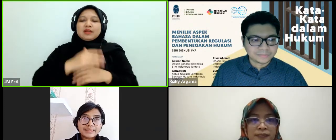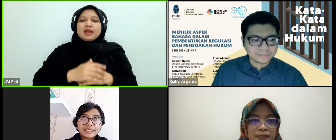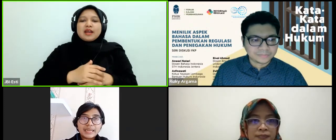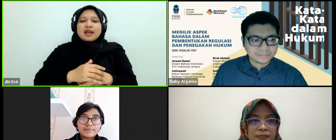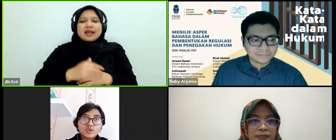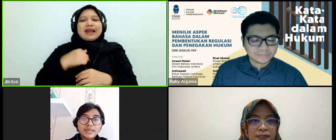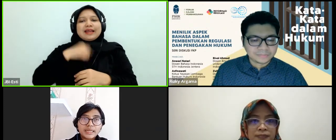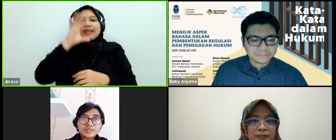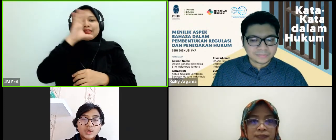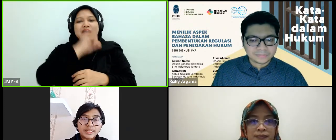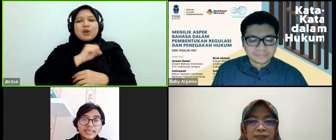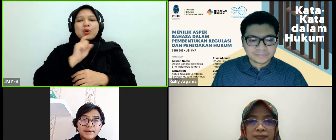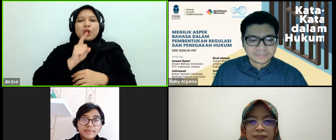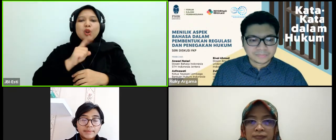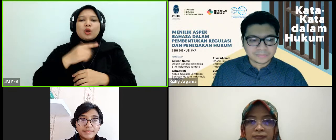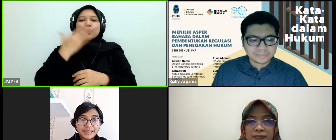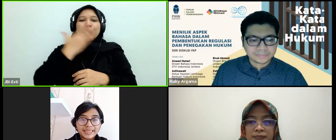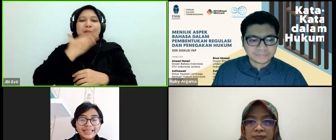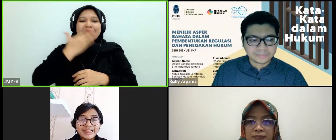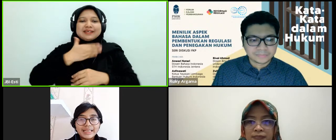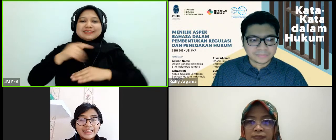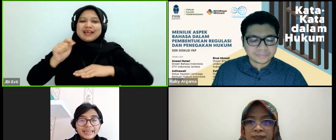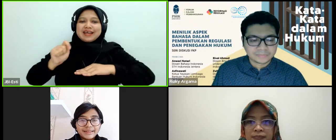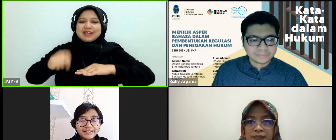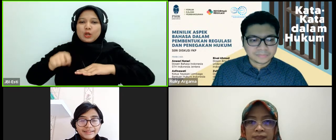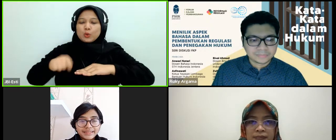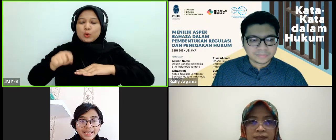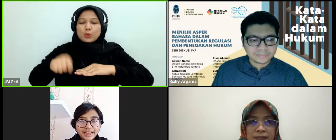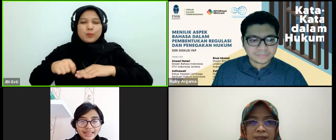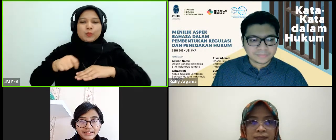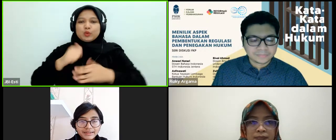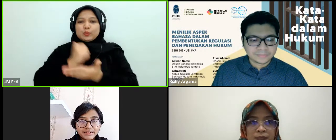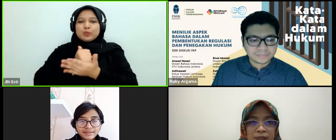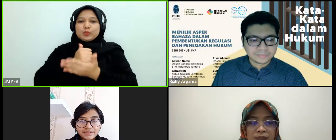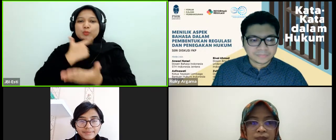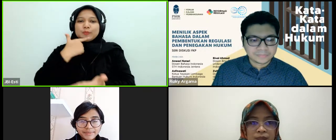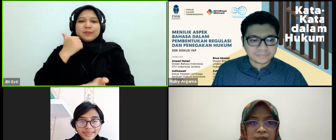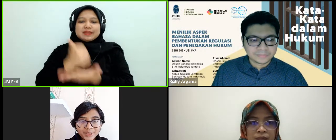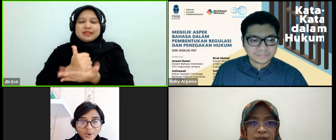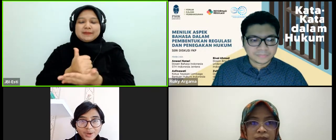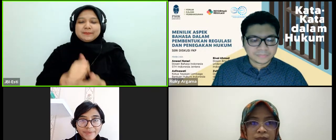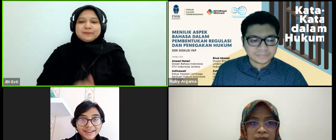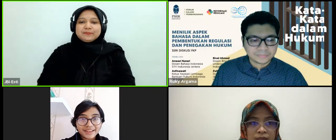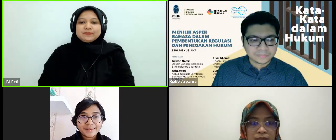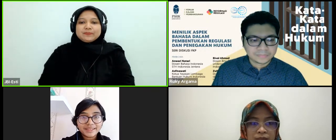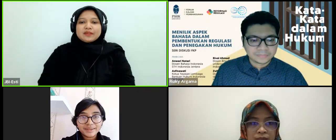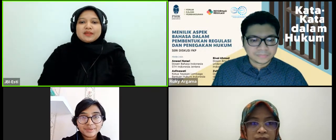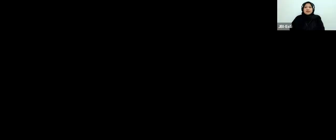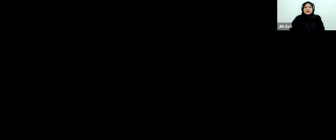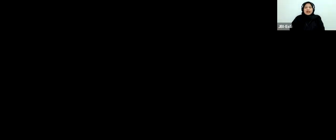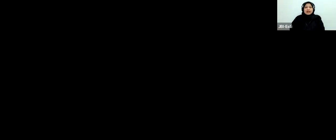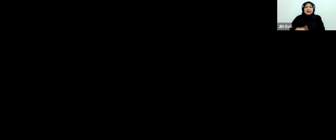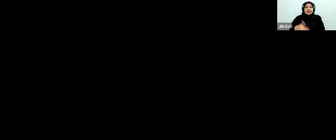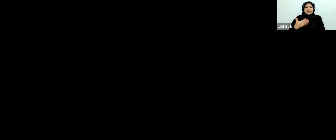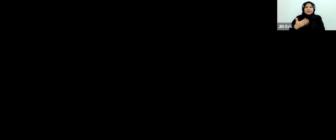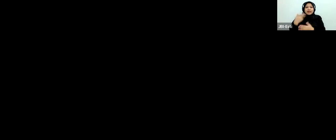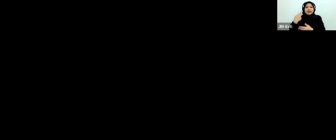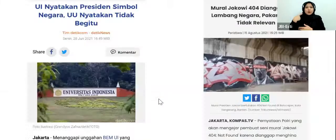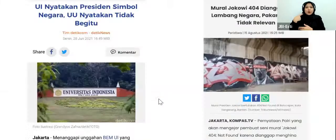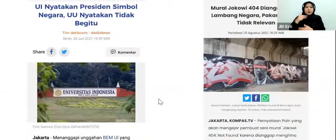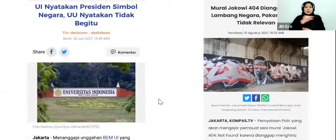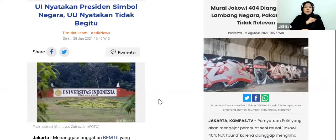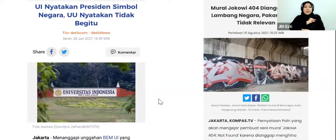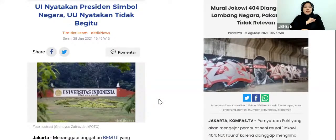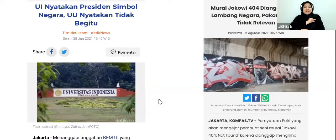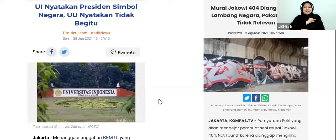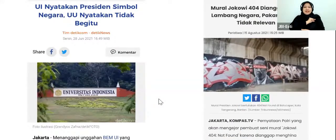bahasa Iran hukum adalah soal yang paling penting nah saya akan minta tolong kepada panitia untuk